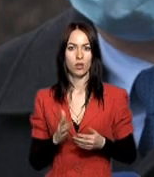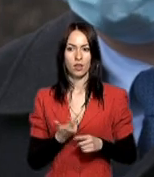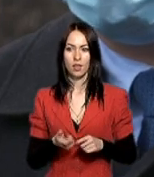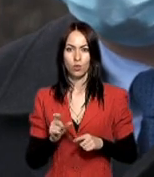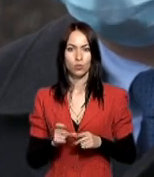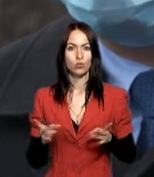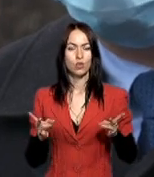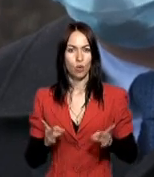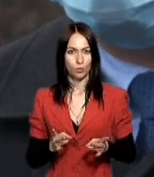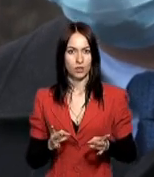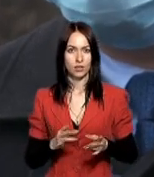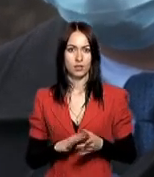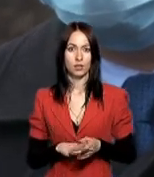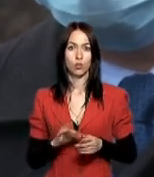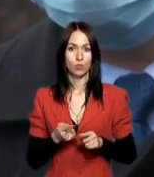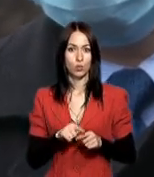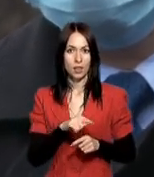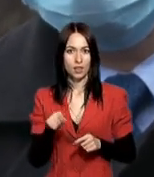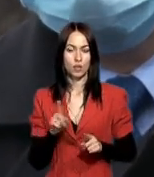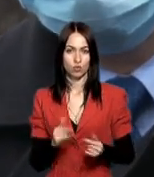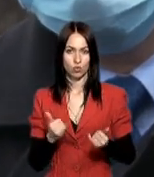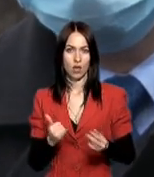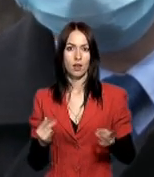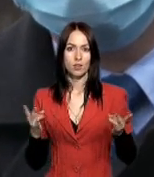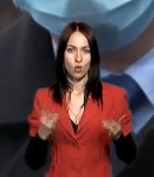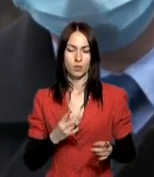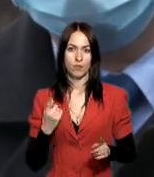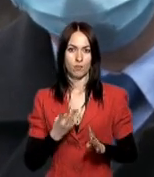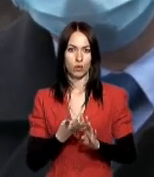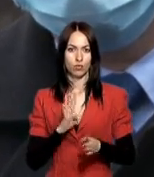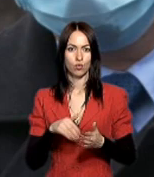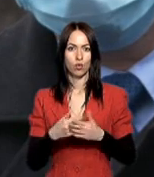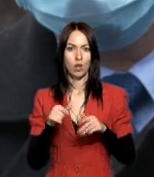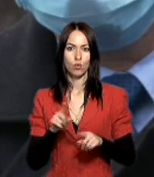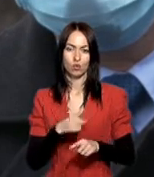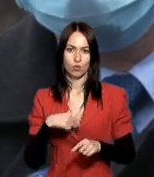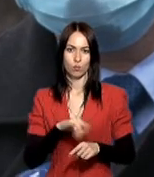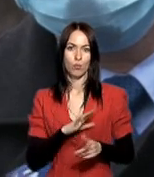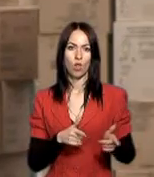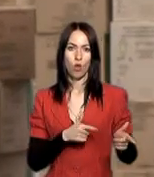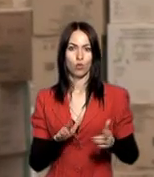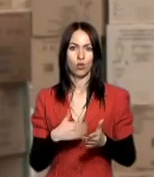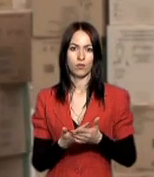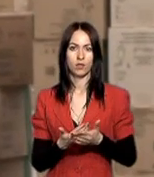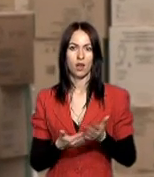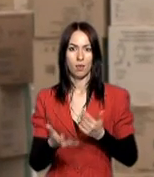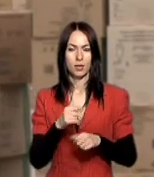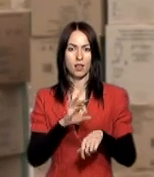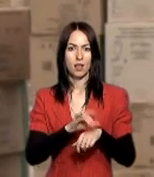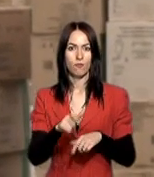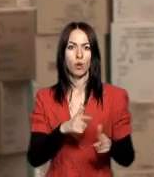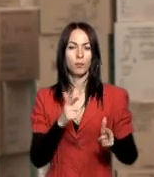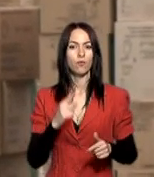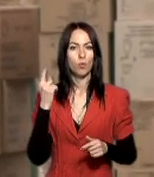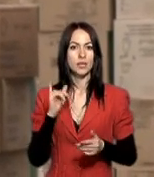необхідні. Все те, що зараз необхідне, в першу чергу, для того, щоб ми були готові для прийняття хворих. Підготували в області й